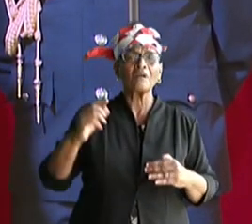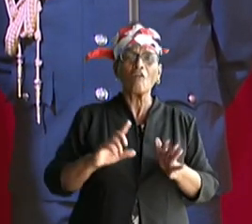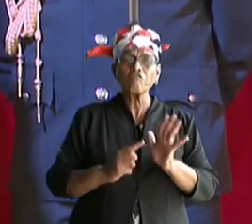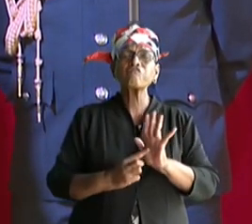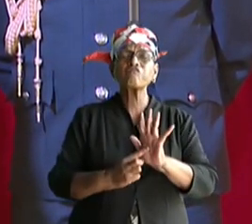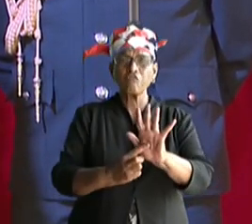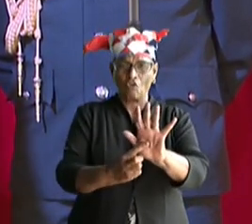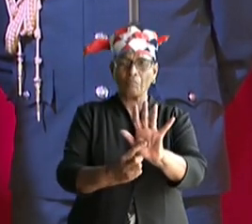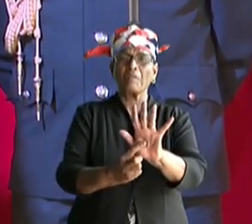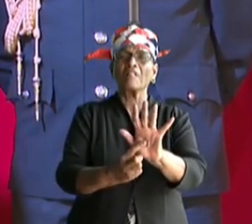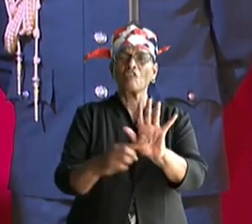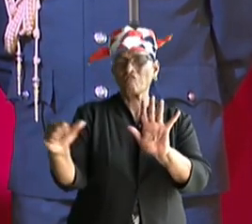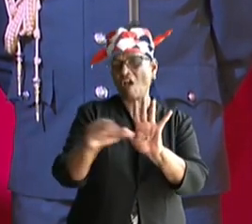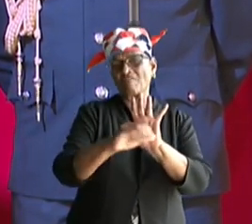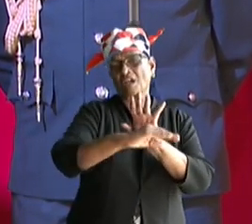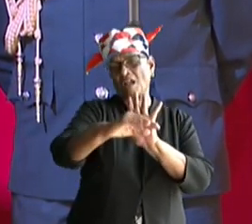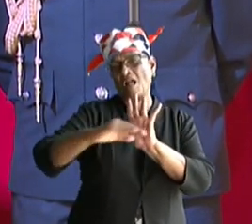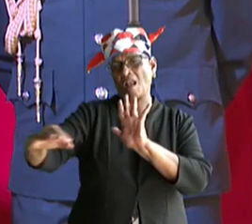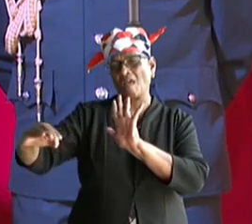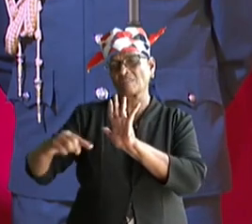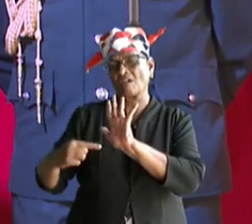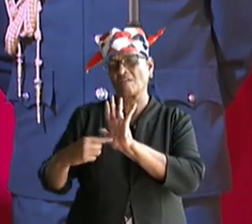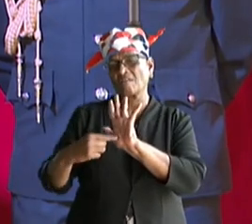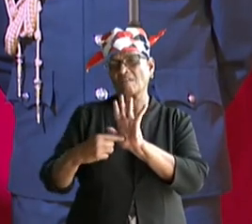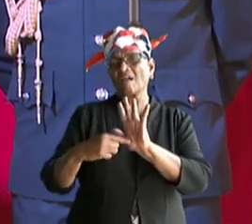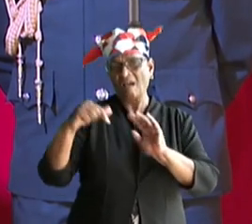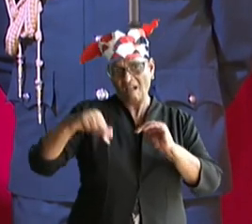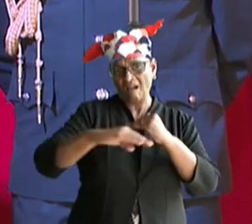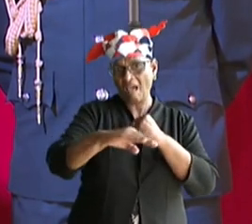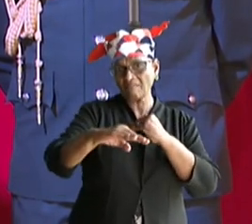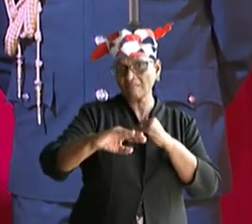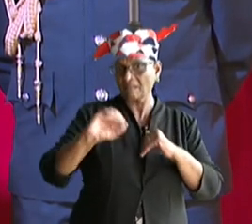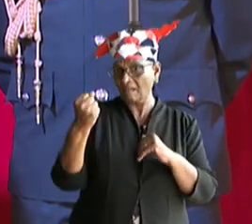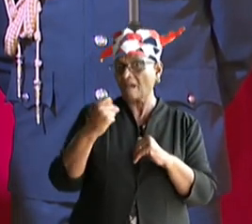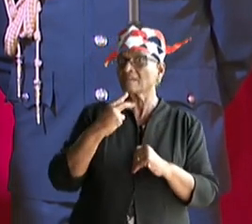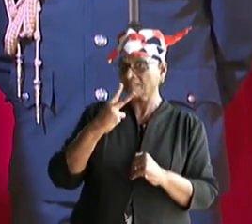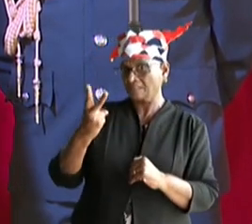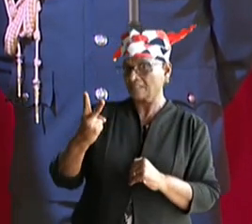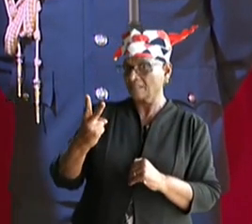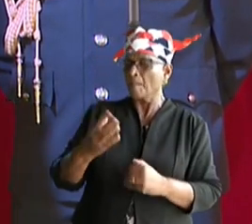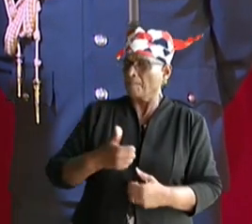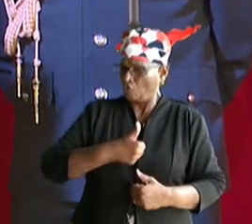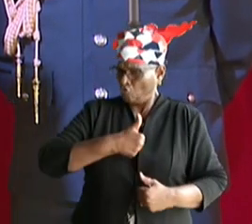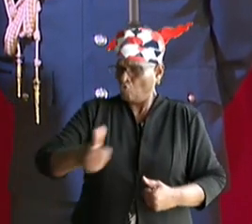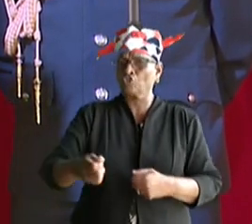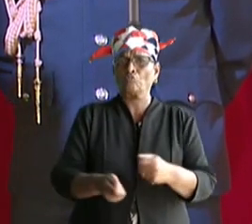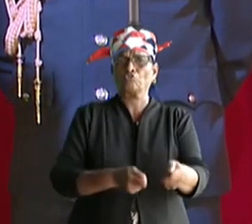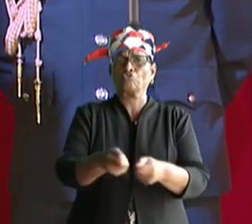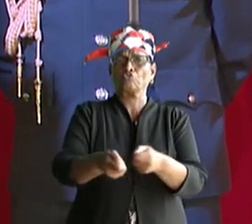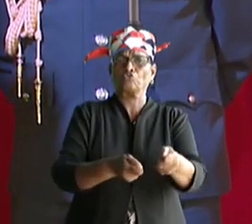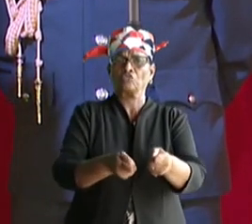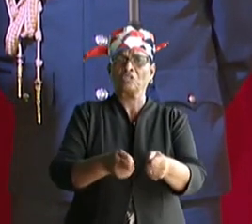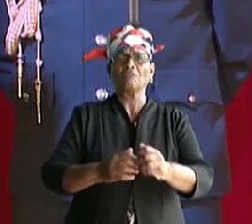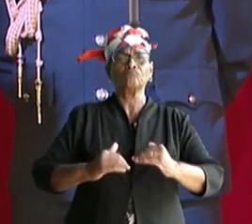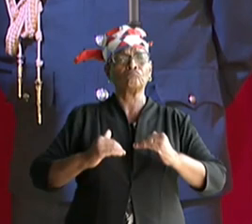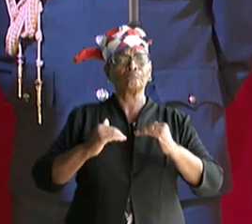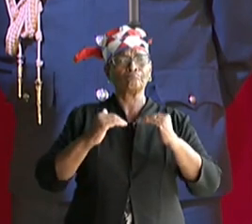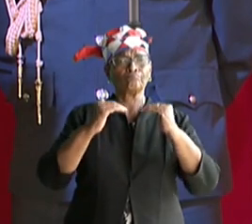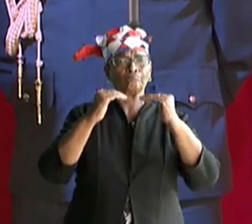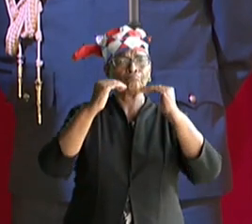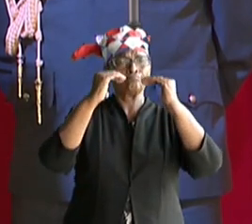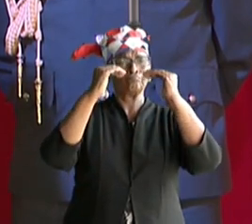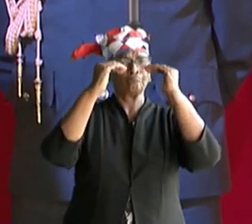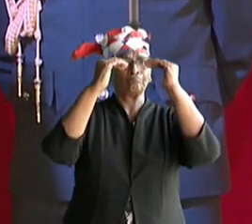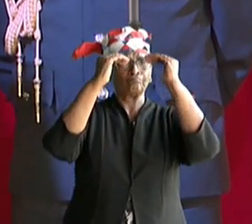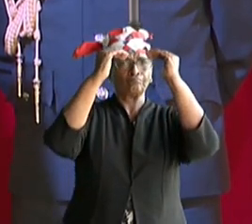is voor andere landen. Een land dat heeft getoond dat je met goed bestuur tot hogere hoogte